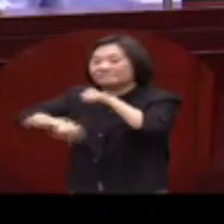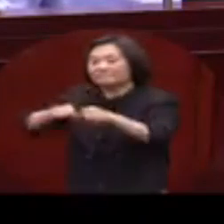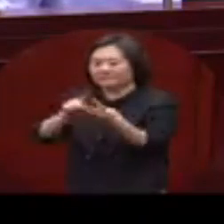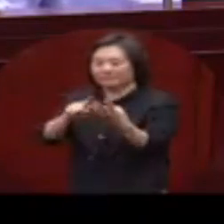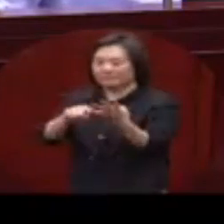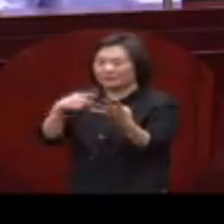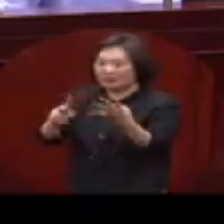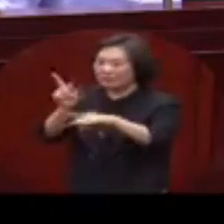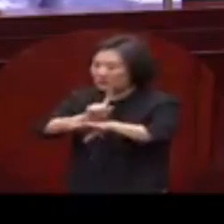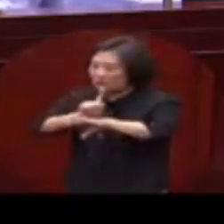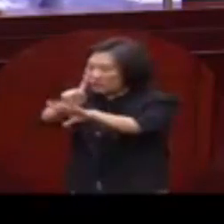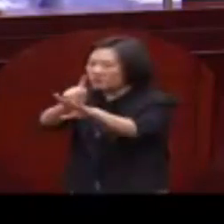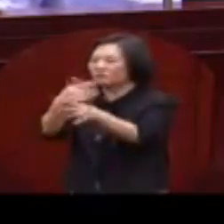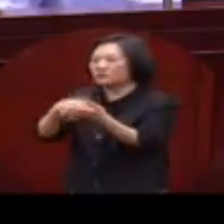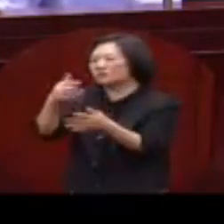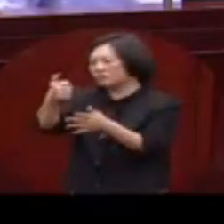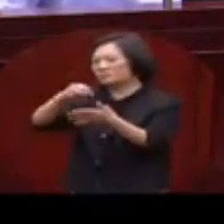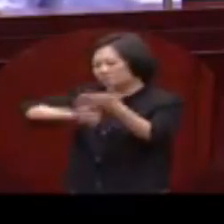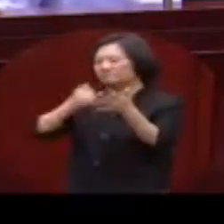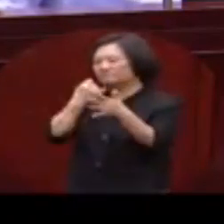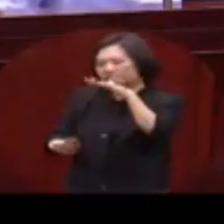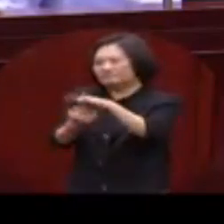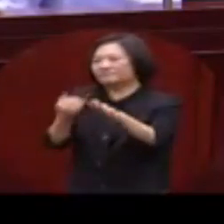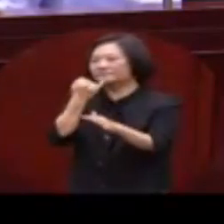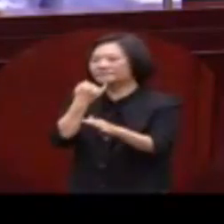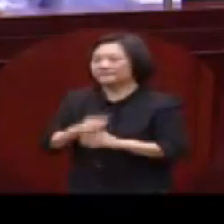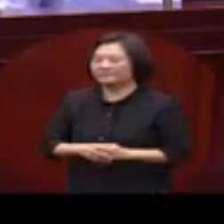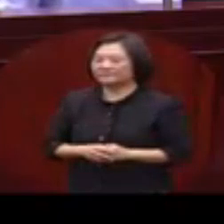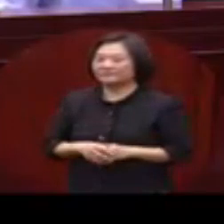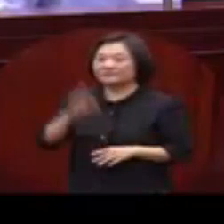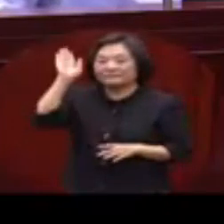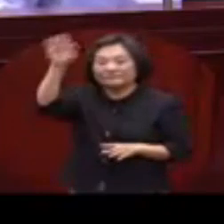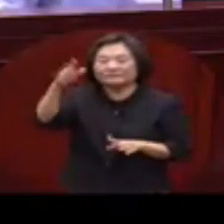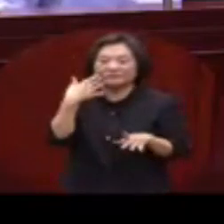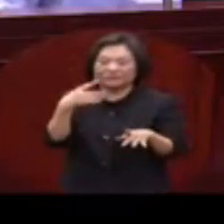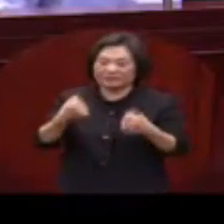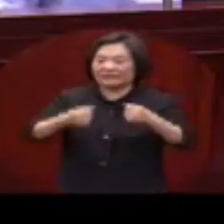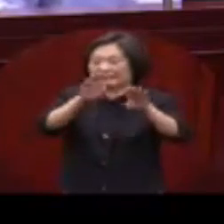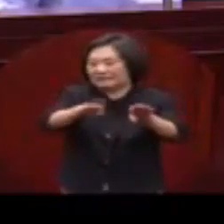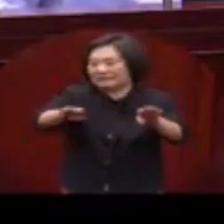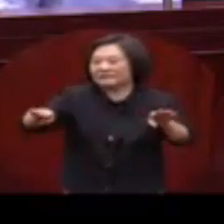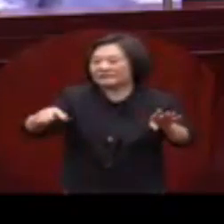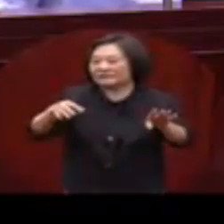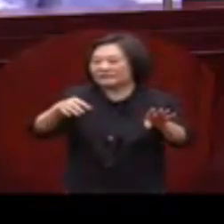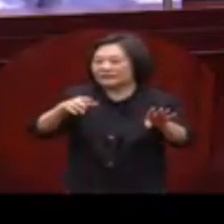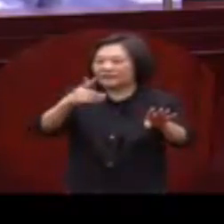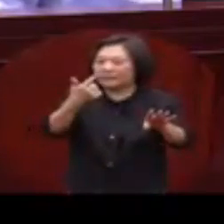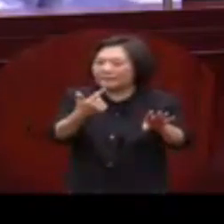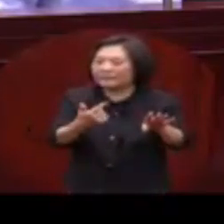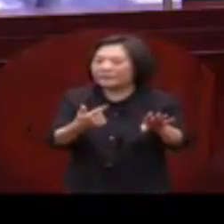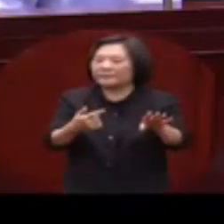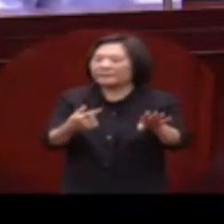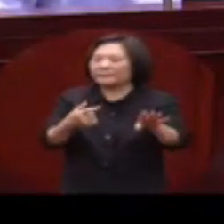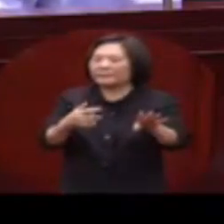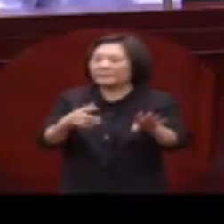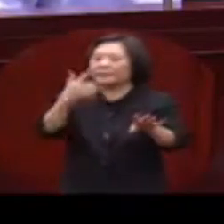车视为公共运输的一部分。这个概念意思就是说，我们也希望说将来的停车费哈、哦，慢慢还是该收